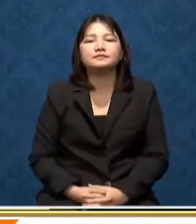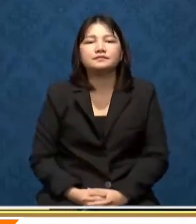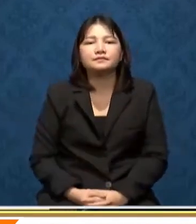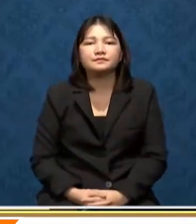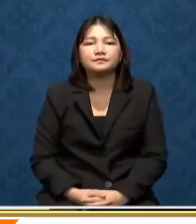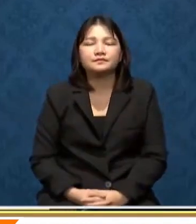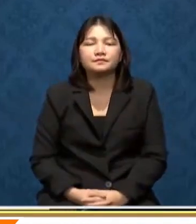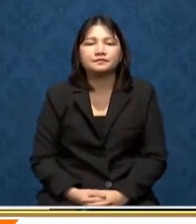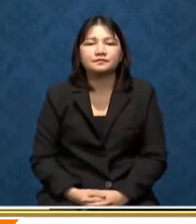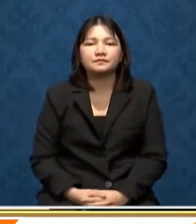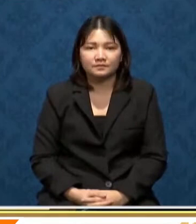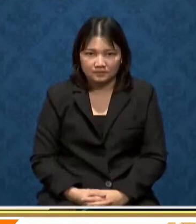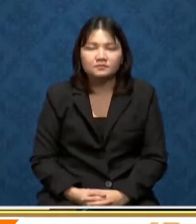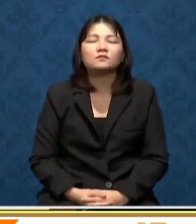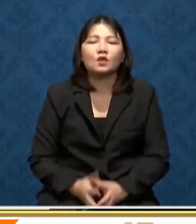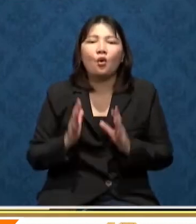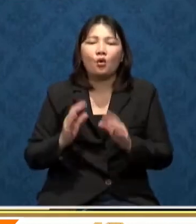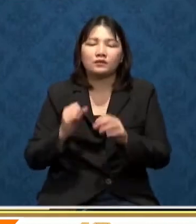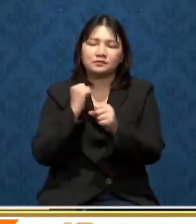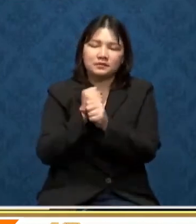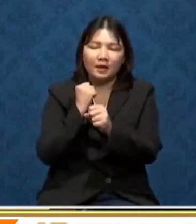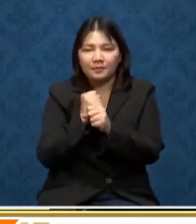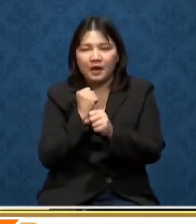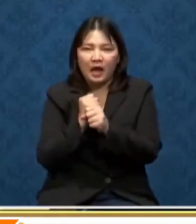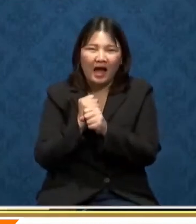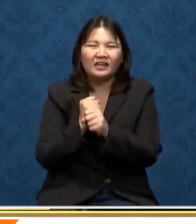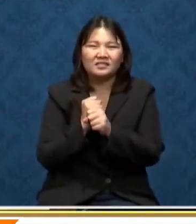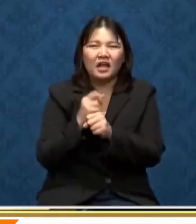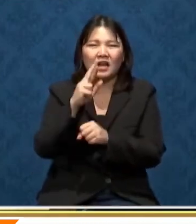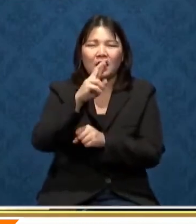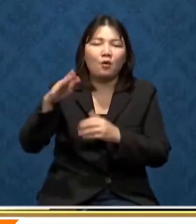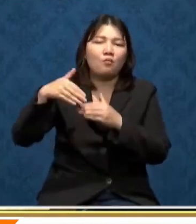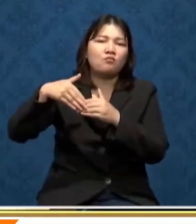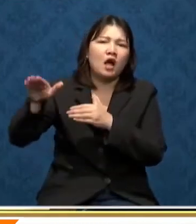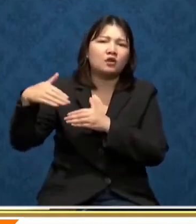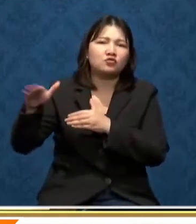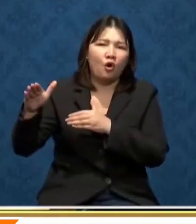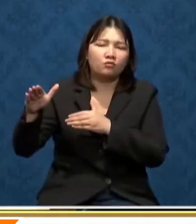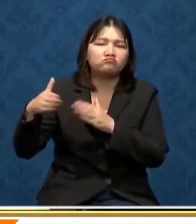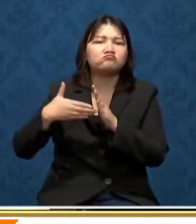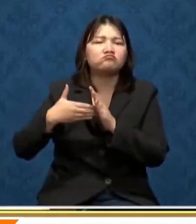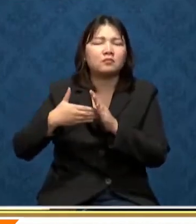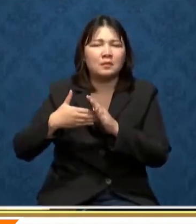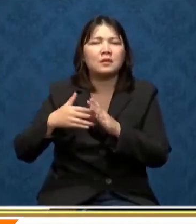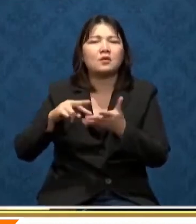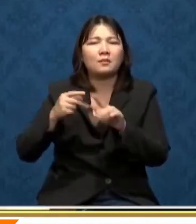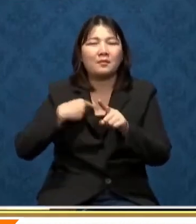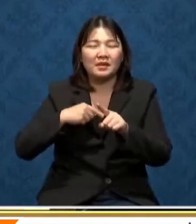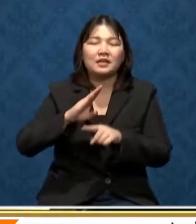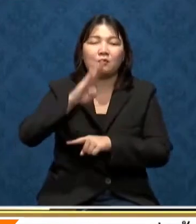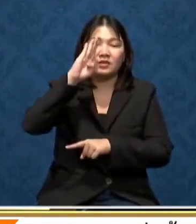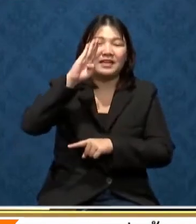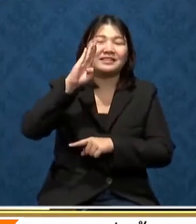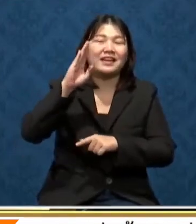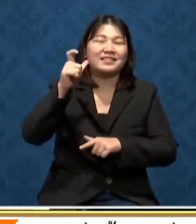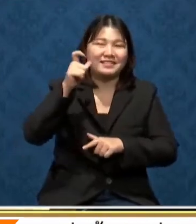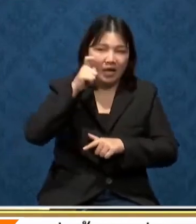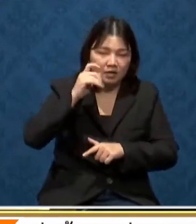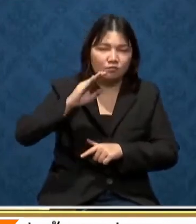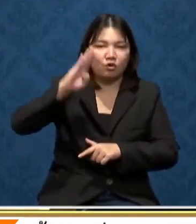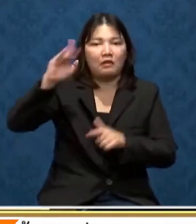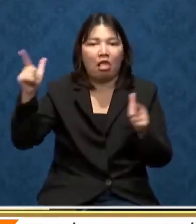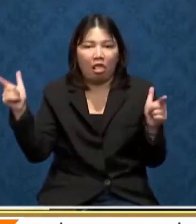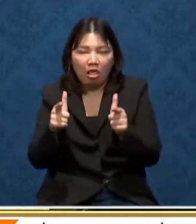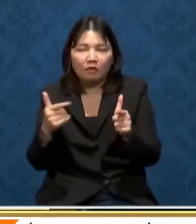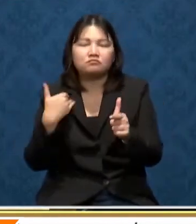แรงงานนอกระบบยังสัมพันธ์กับความเข้มแข็งของธุรกิจขนาดกลางและขนาดเล็กซึ่งพวกเราเพื่อน